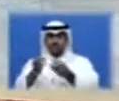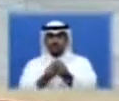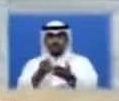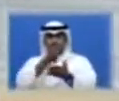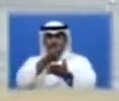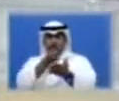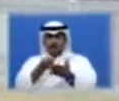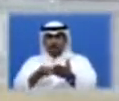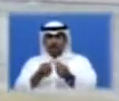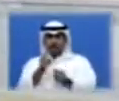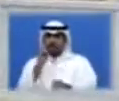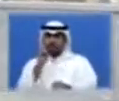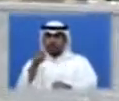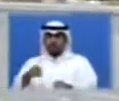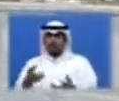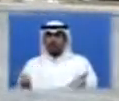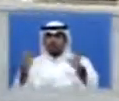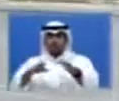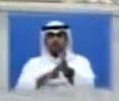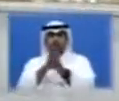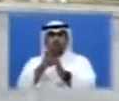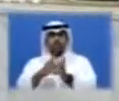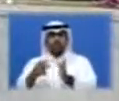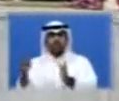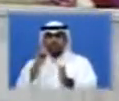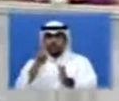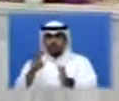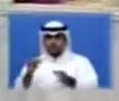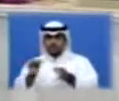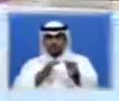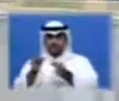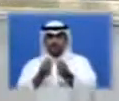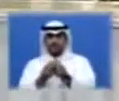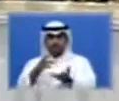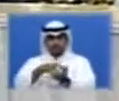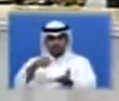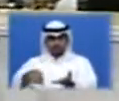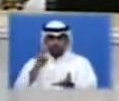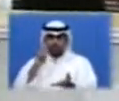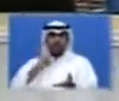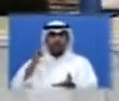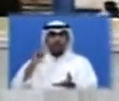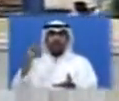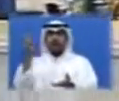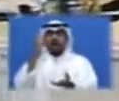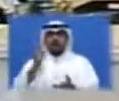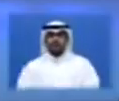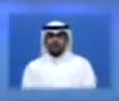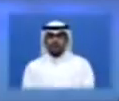التقارير المتعلقة بمجمل التطورات الراهنة في الساحة السياسية على الصعيدين العربي والدولي.